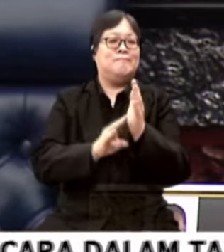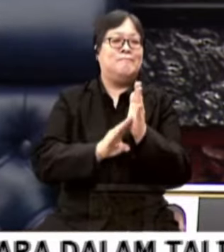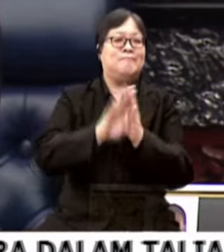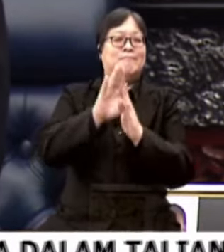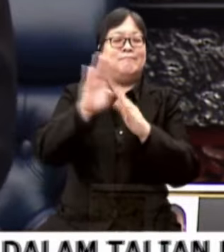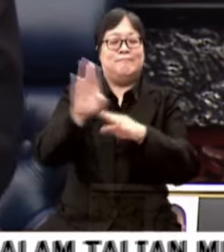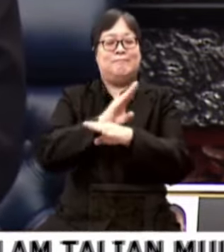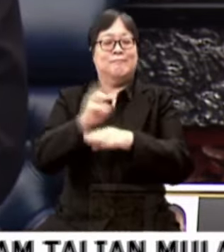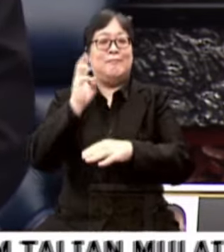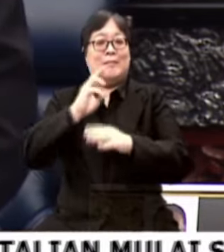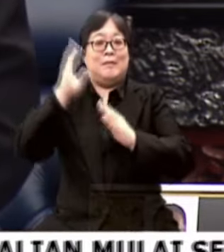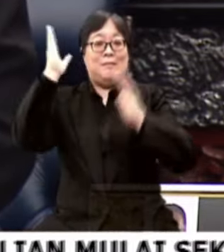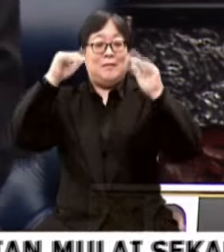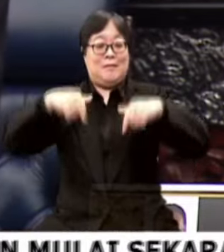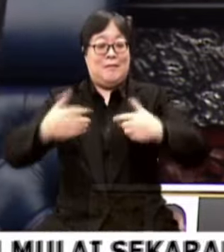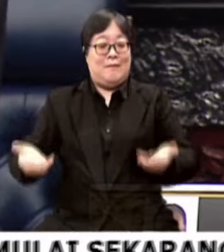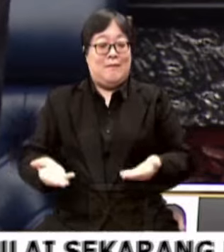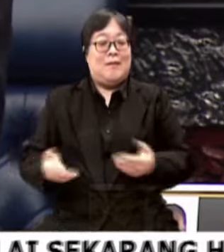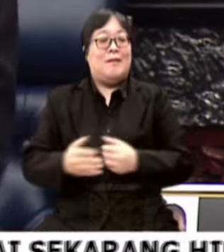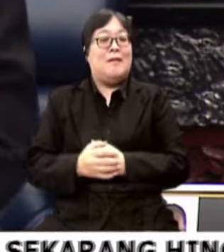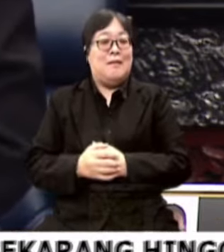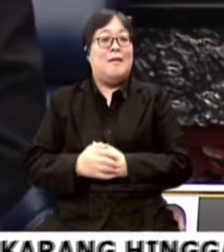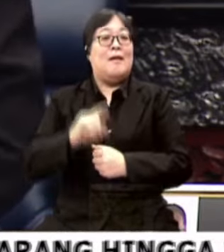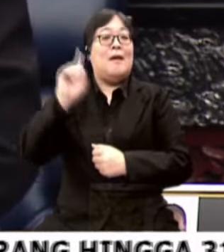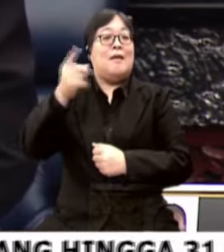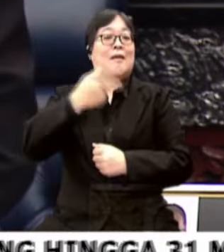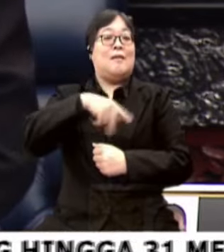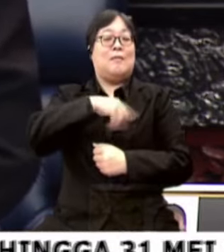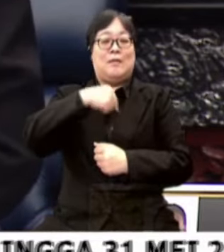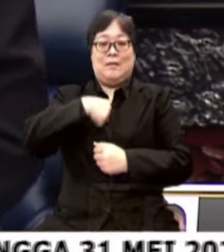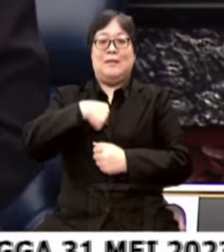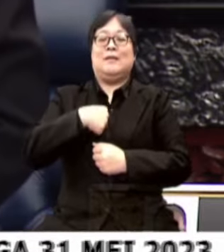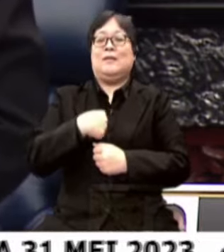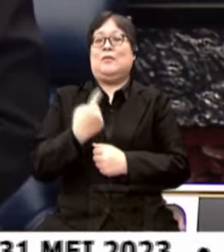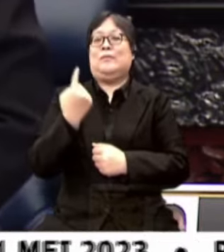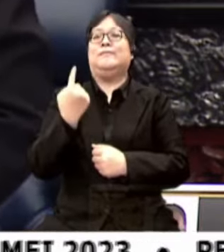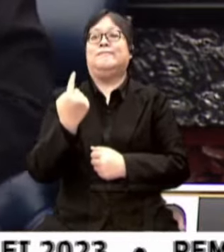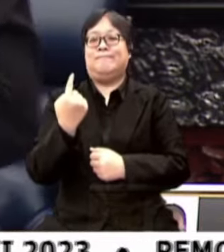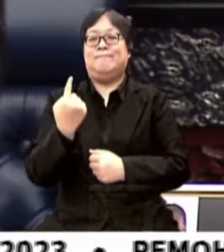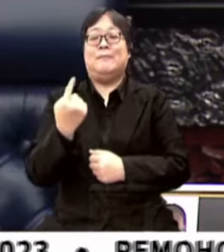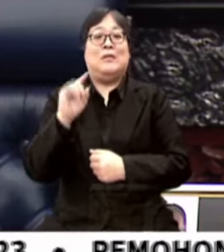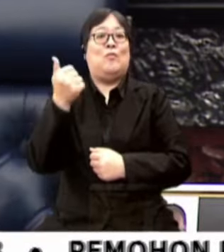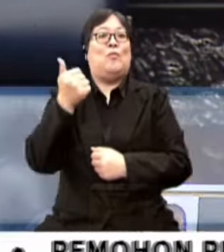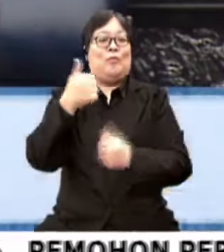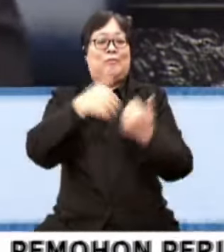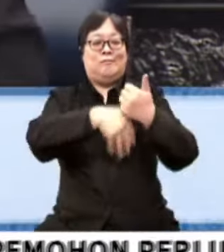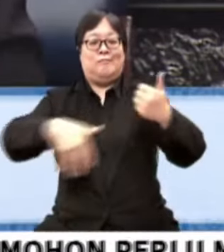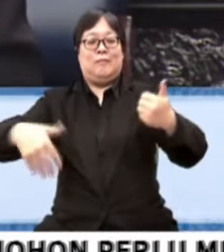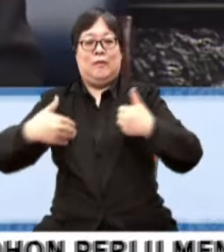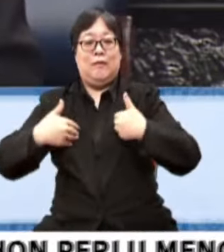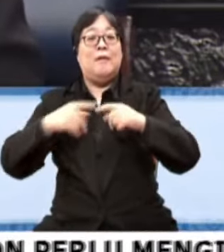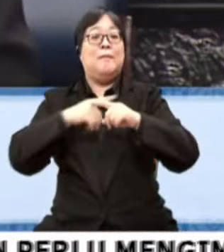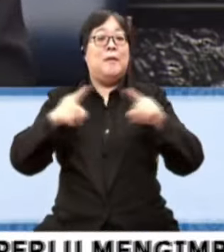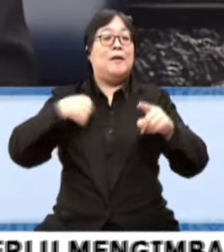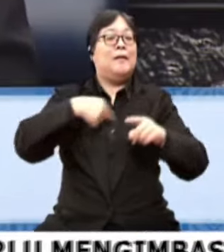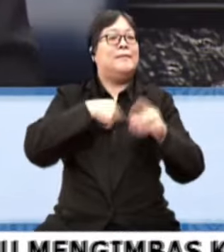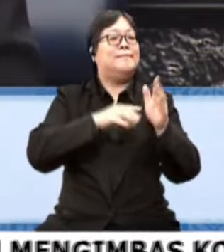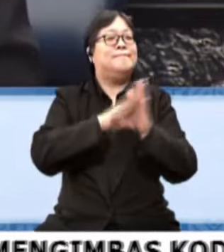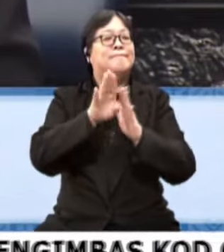di negara kita hanya di Kementerian ini 10 anjing sih saja Bagaimanapun kita telah membangunkan